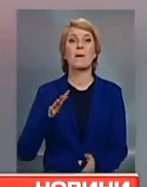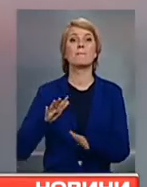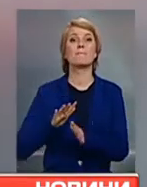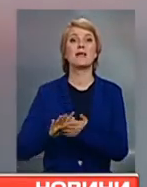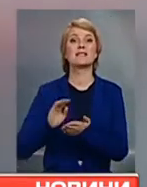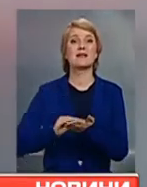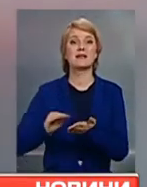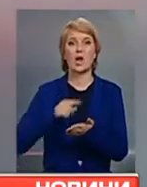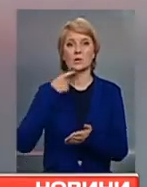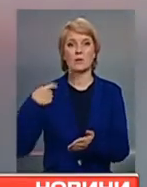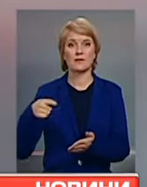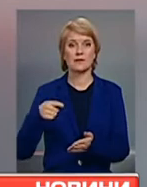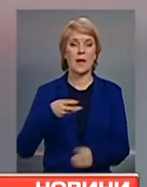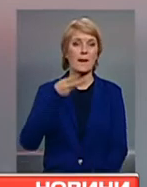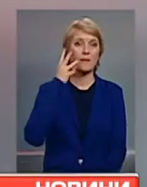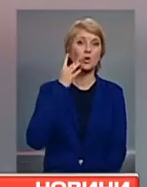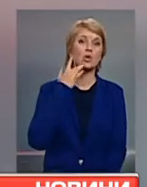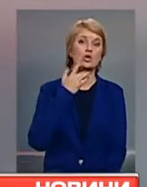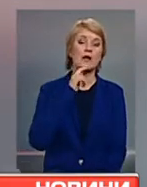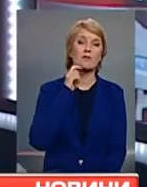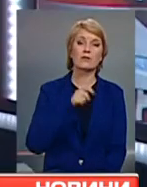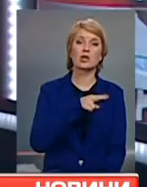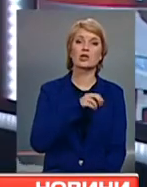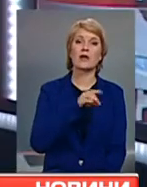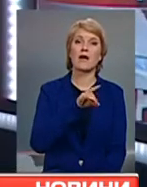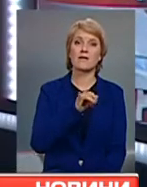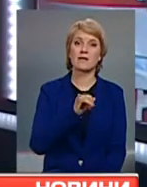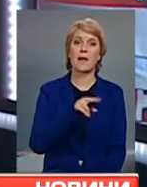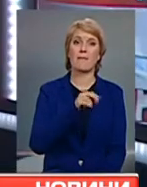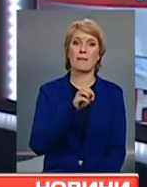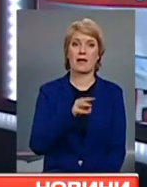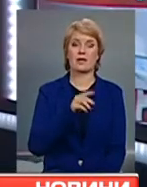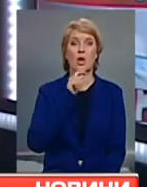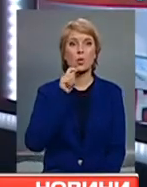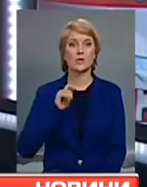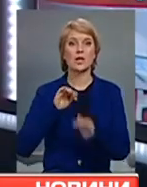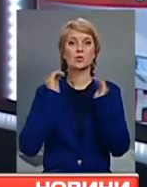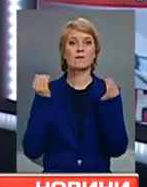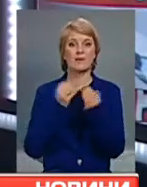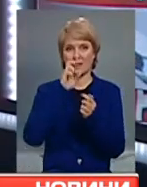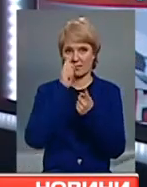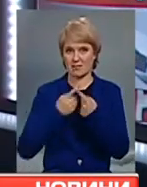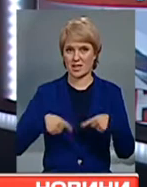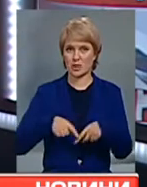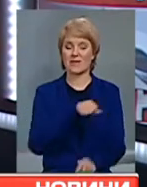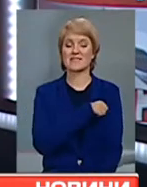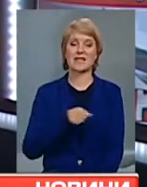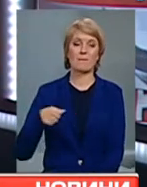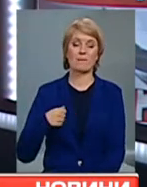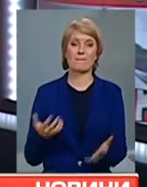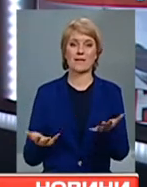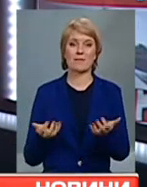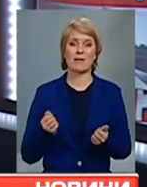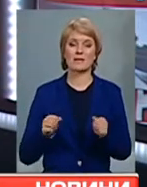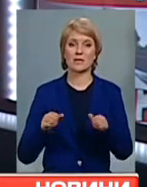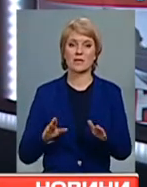президента, посол США в Україні Джефрі Пайет. Україна є суверенною державою і сама прийматиме рішення про членство